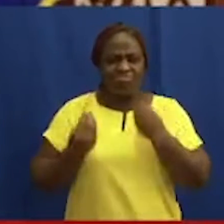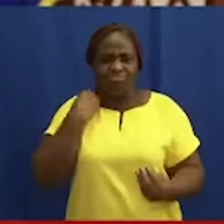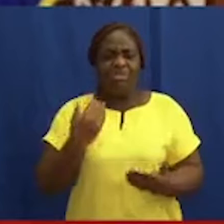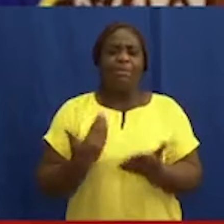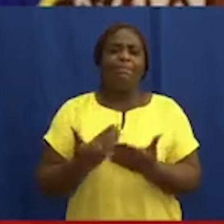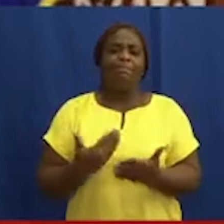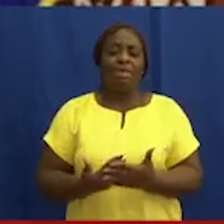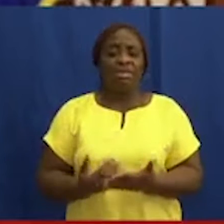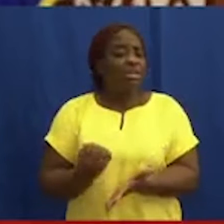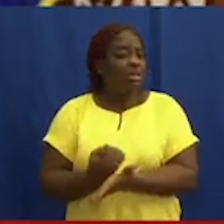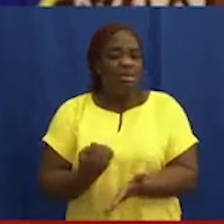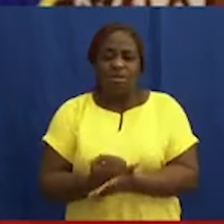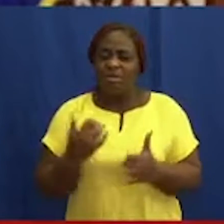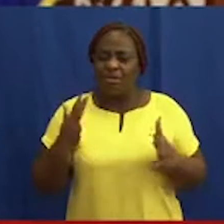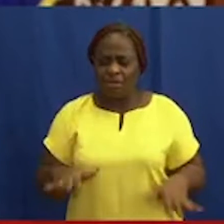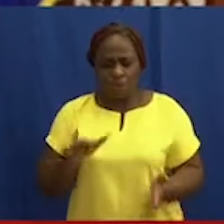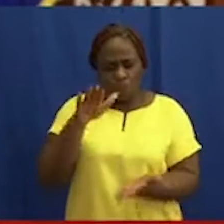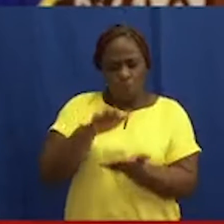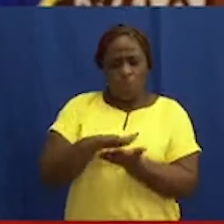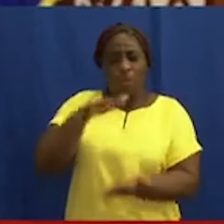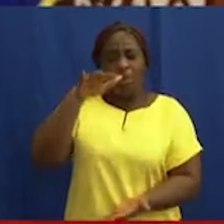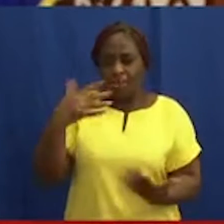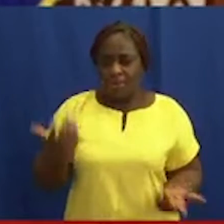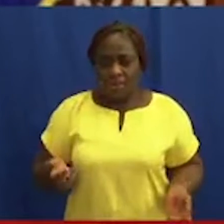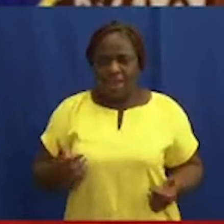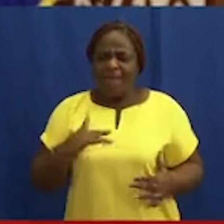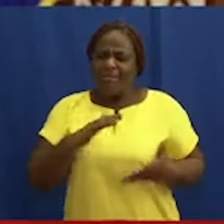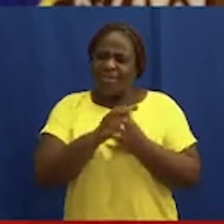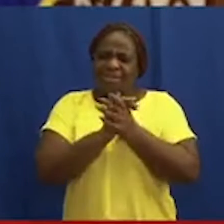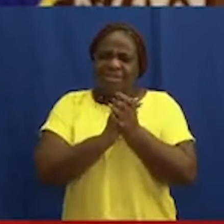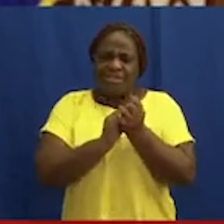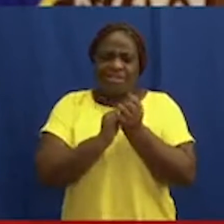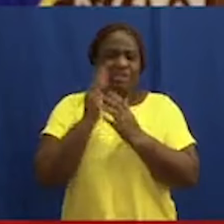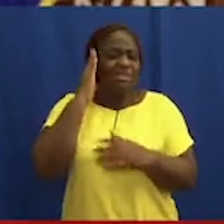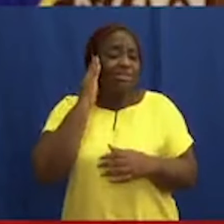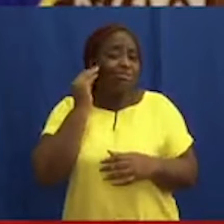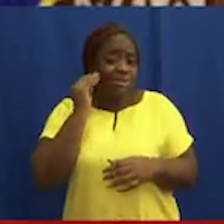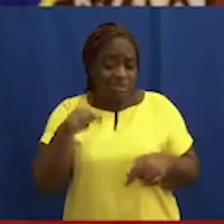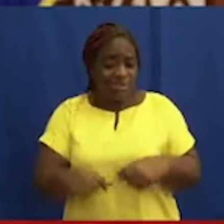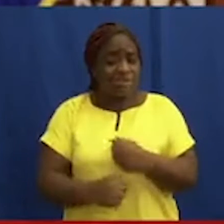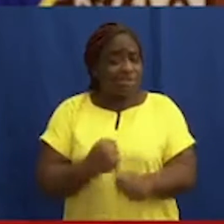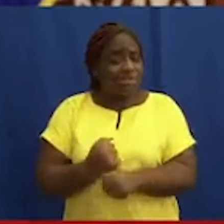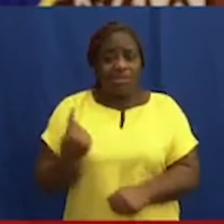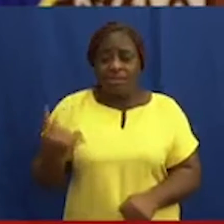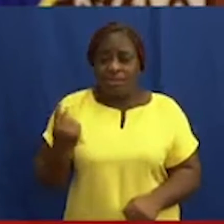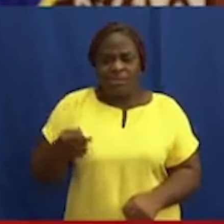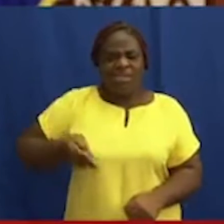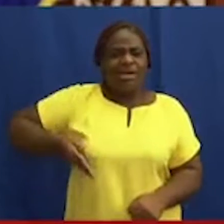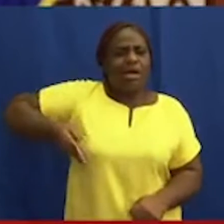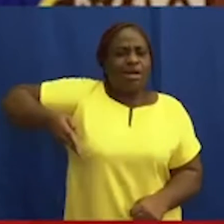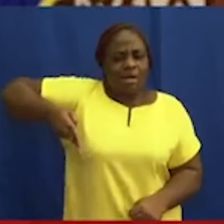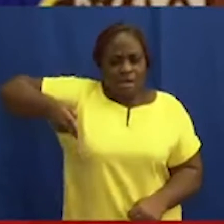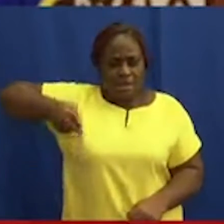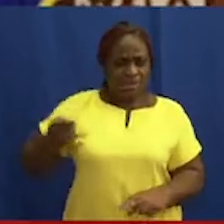zuwa yanzu, hauhawar farashin kayayyakin Ghana ya linka sau 5, haka kuma na Togo ya linka sau 16, na kuma